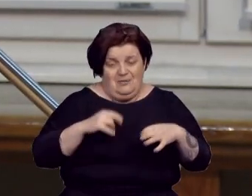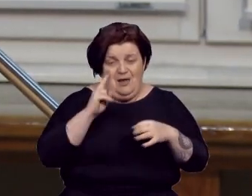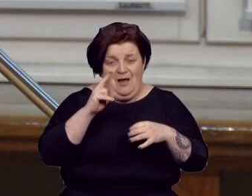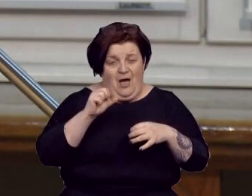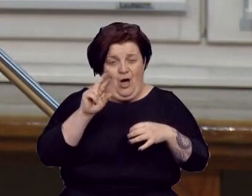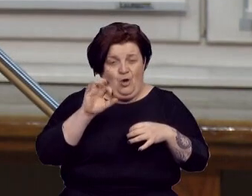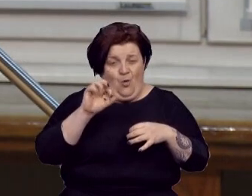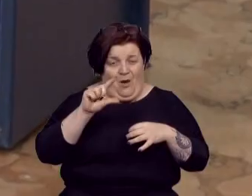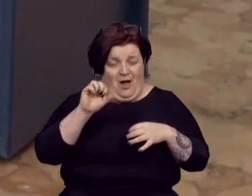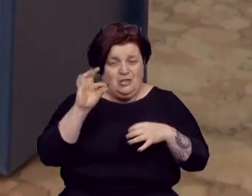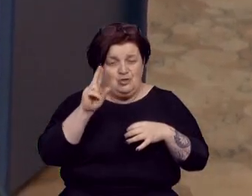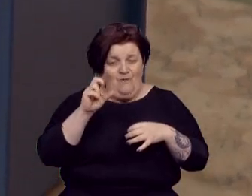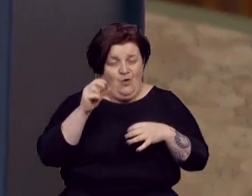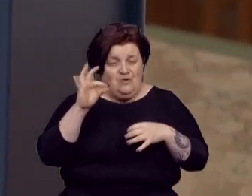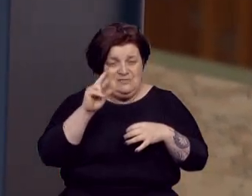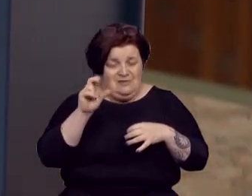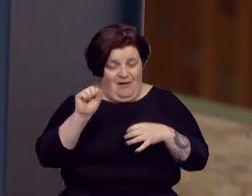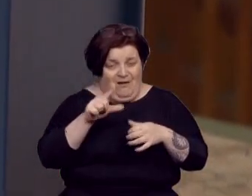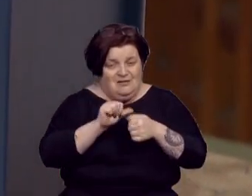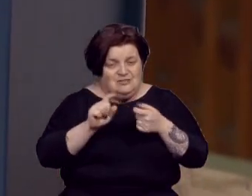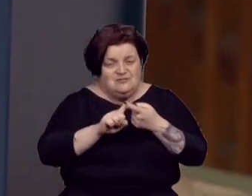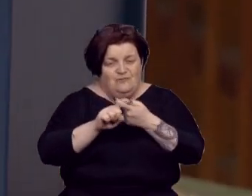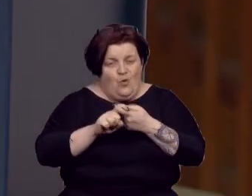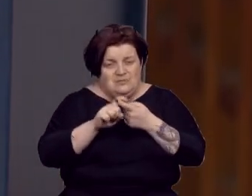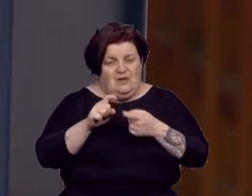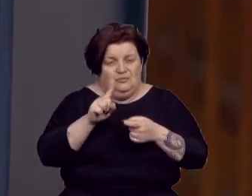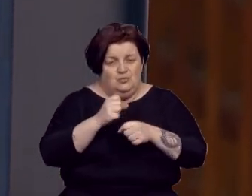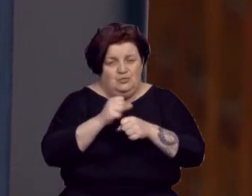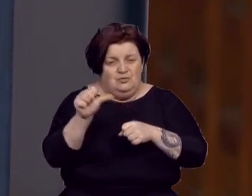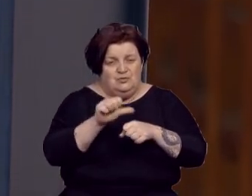Karola Skowrońska. Jest związana z Grudziądzem od